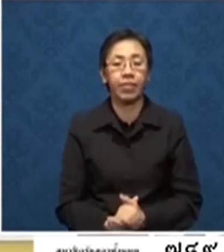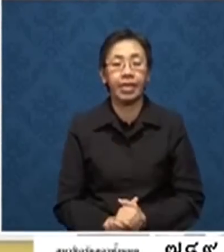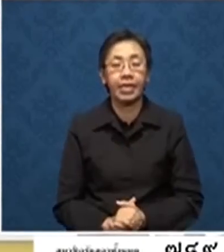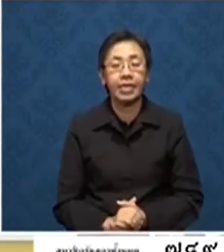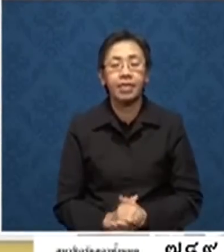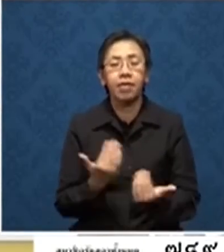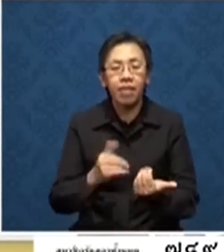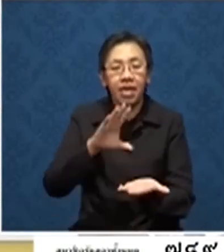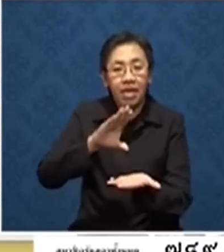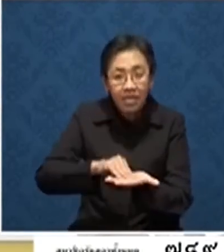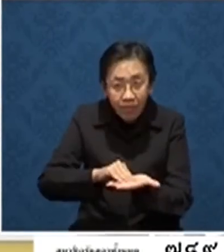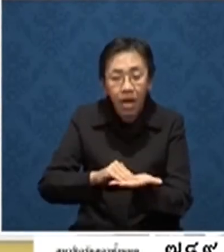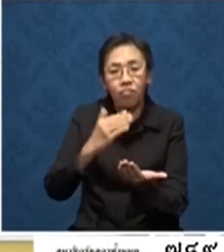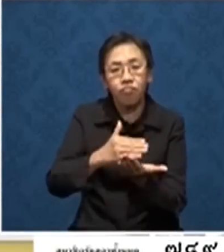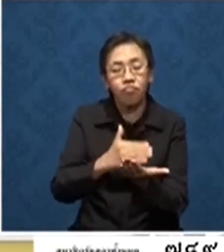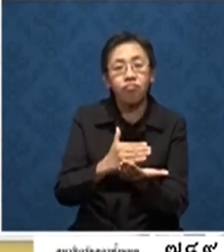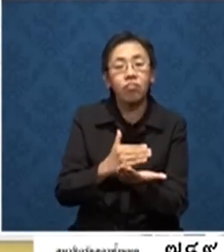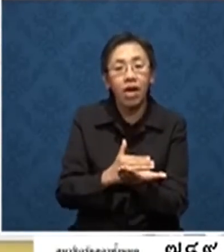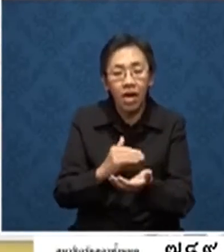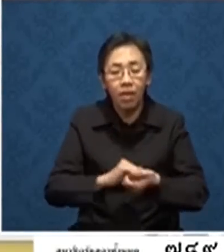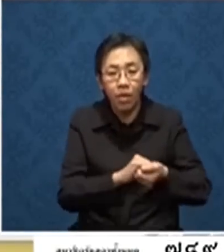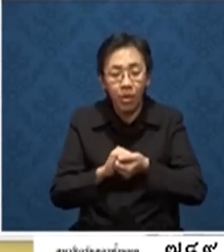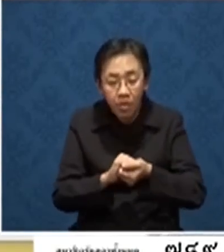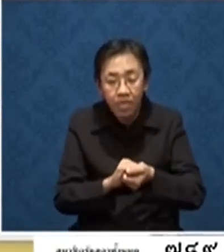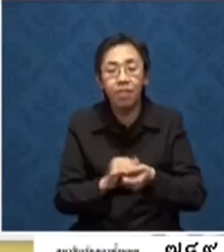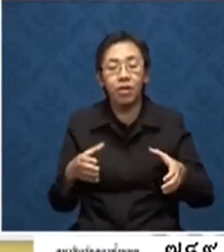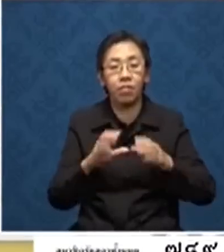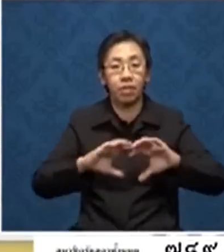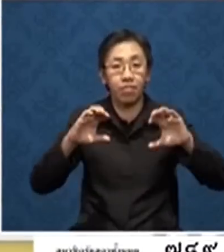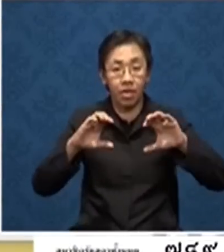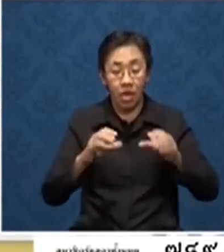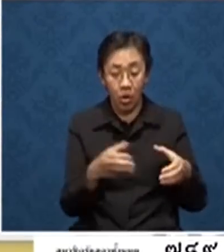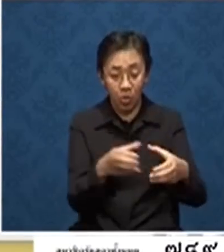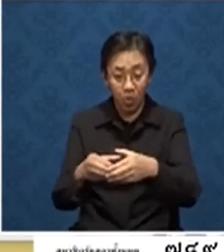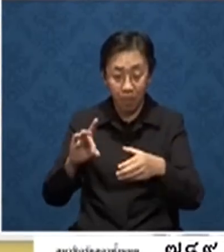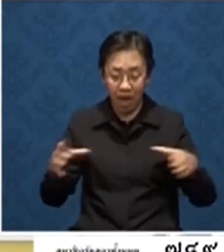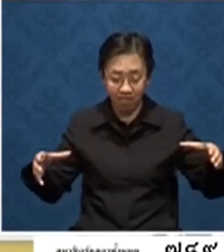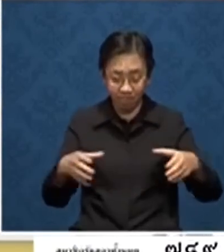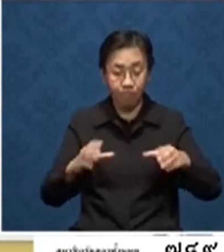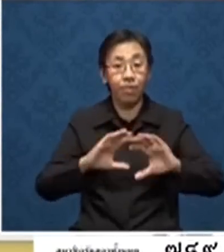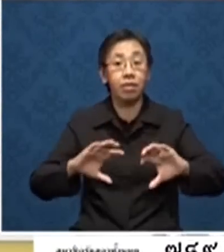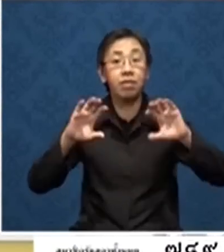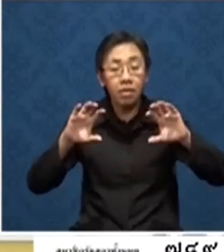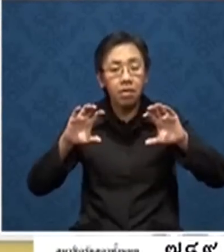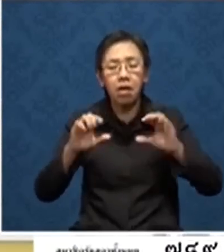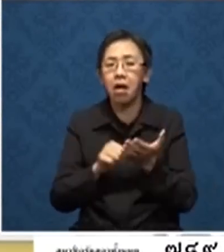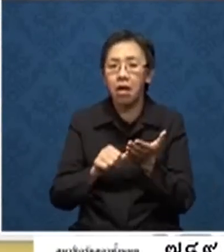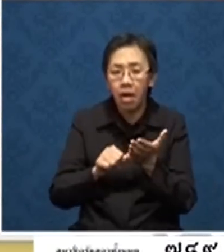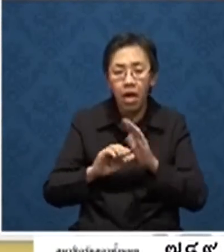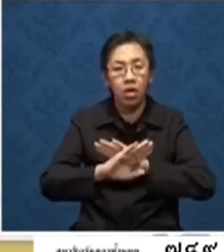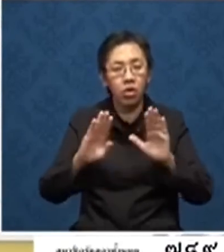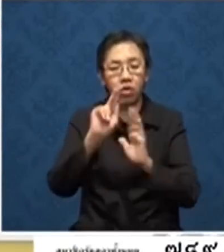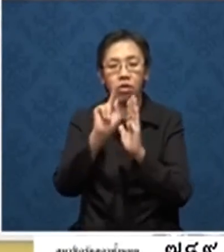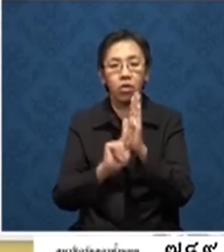จัดทำบันทึกความเข้าใจร่วมกันการจัดตั้งรัฐบาลของ 8พรรคการเมืองไม่มีวาระแก้ไขหรือยกเลิก